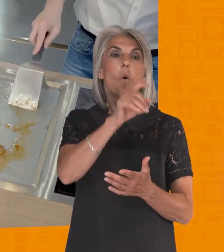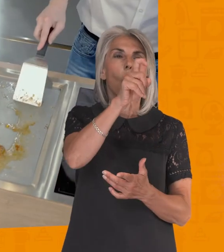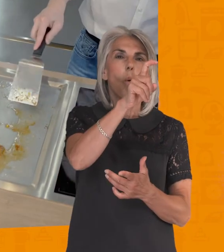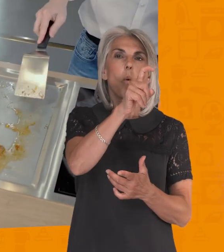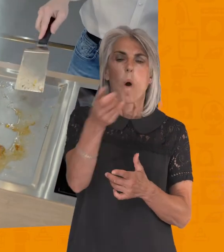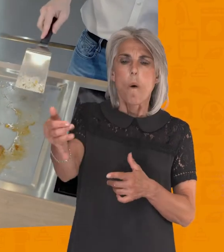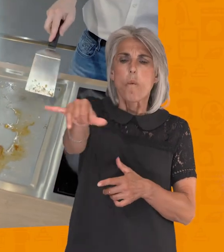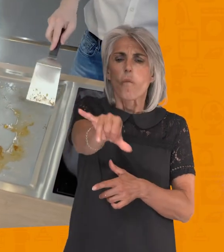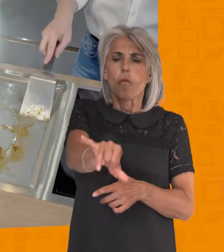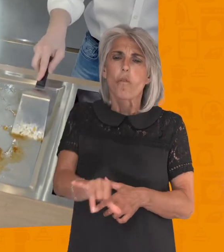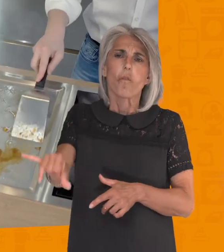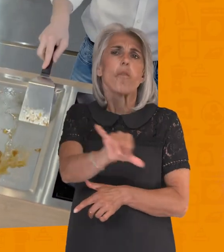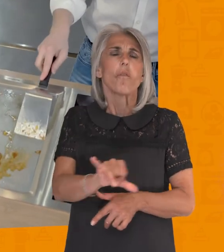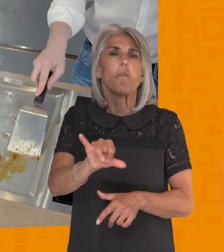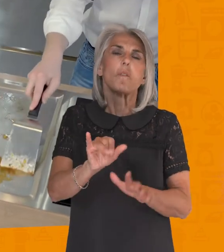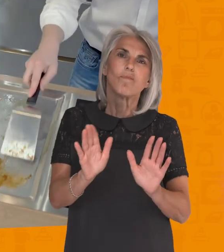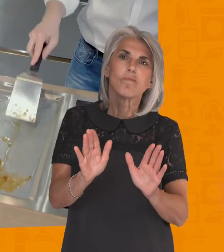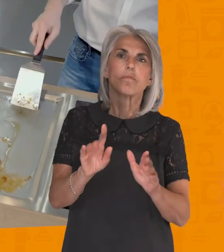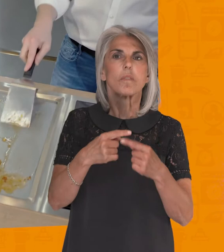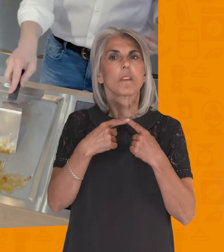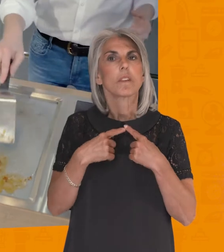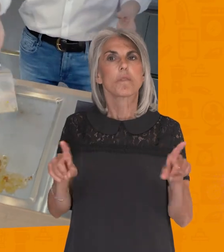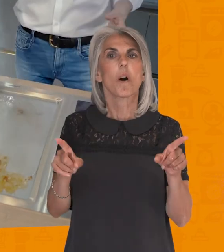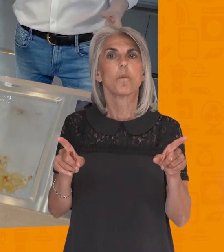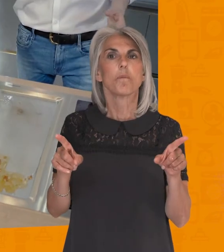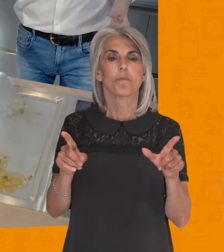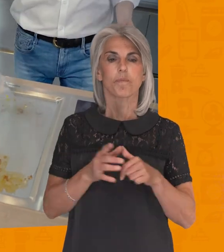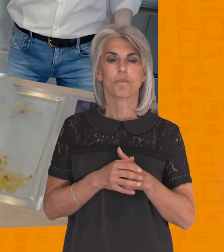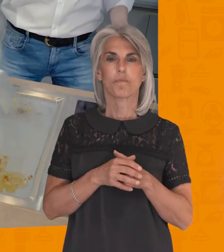à l'eau, quand vous mettez de l'eau et que vous déglacez,